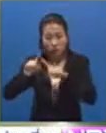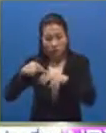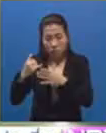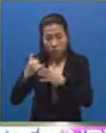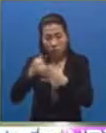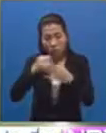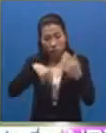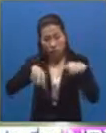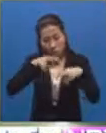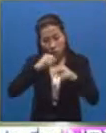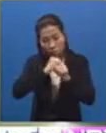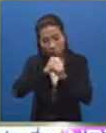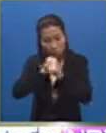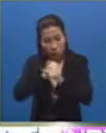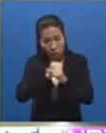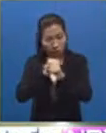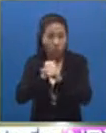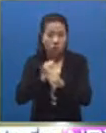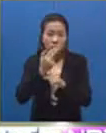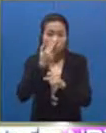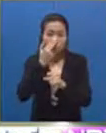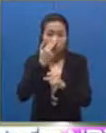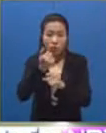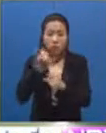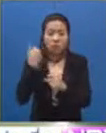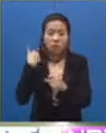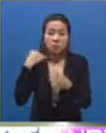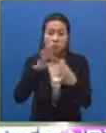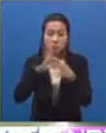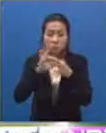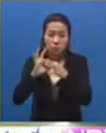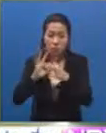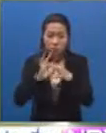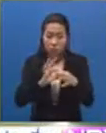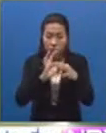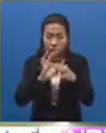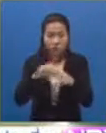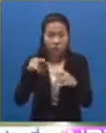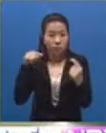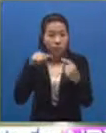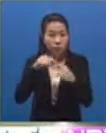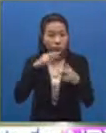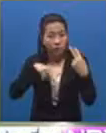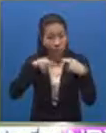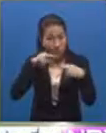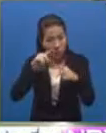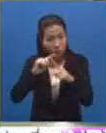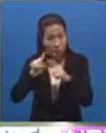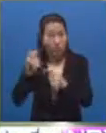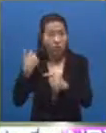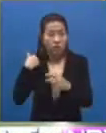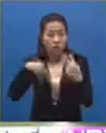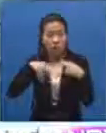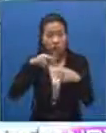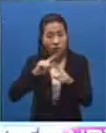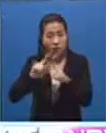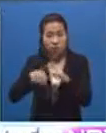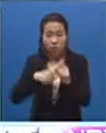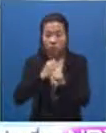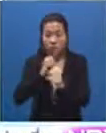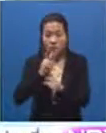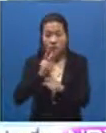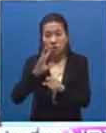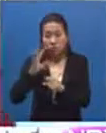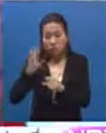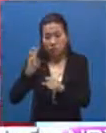ทางรักษาความปลอดภัยครูตั้งแต่วันที่ 3พฤศจิกายนโดยดูแลตลอดเส้นทางในพื้นที่จังหวัดยะลาจำนวน 3,500คน